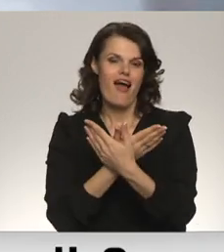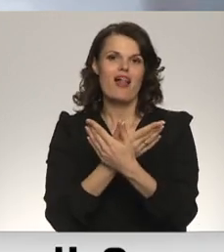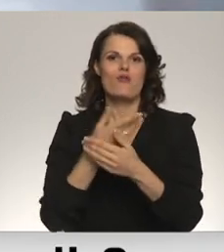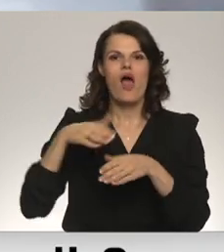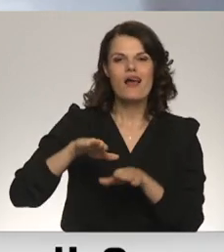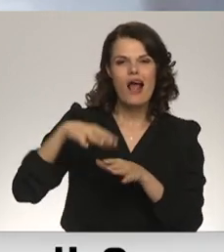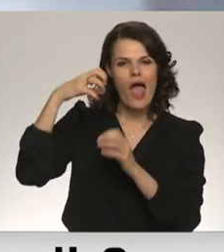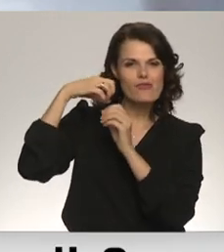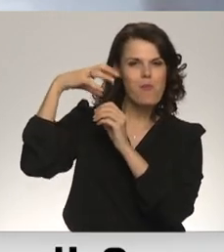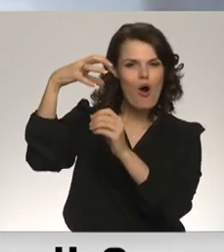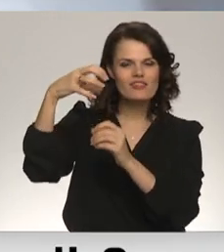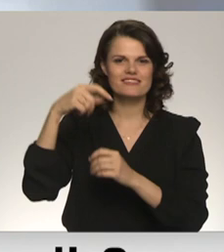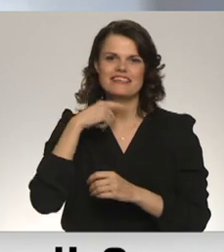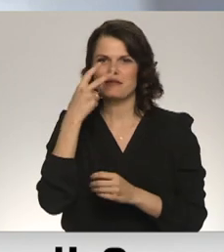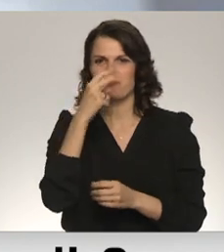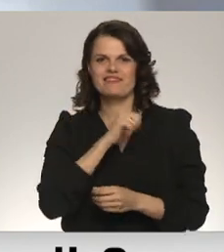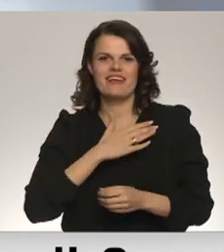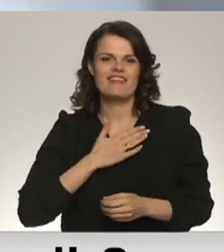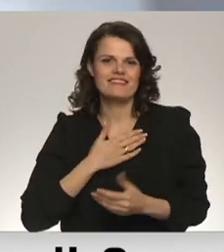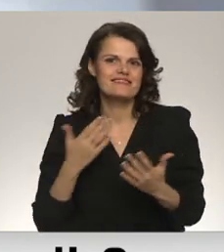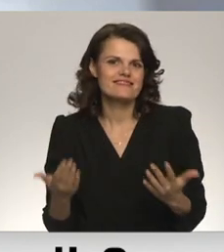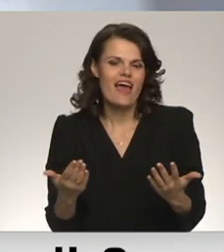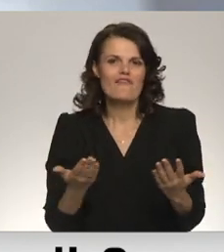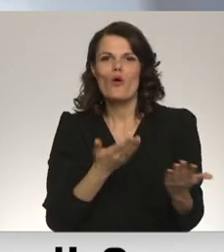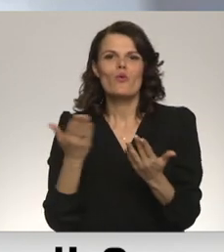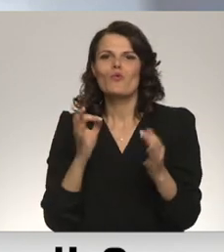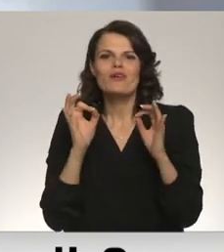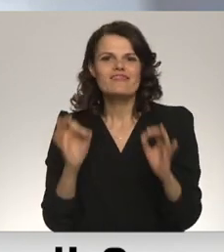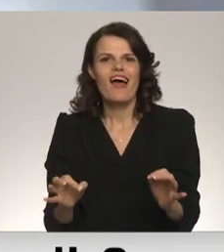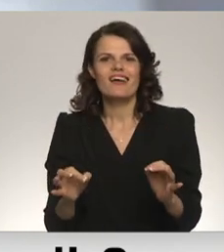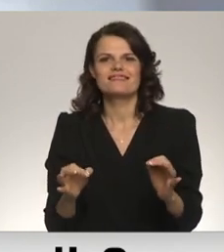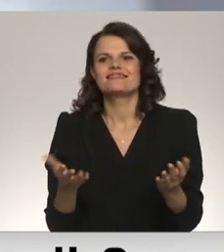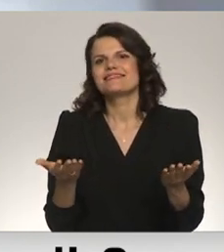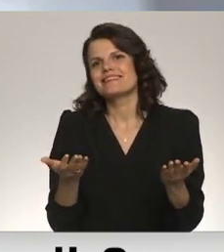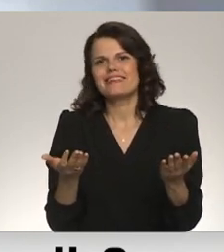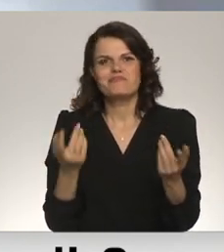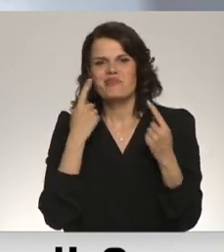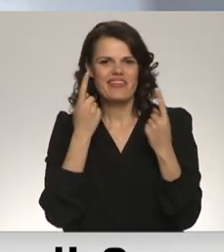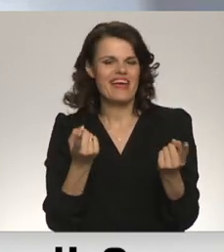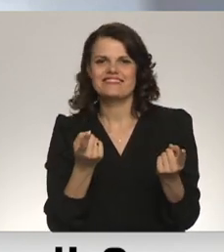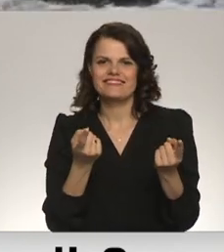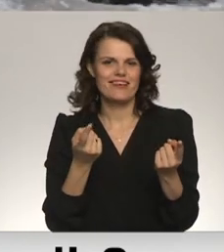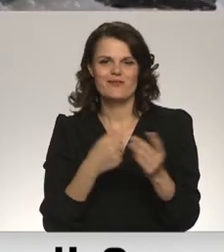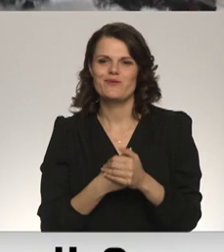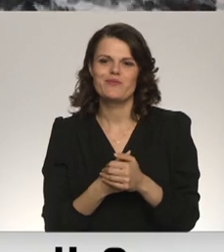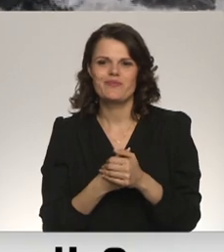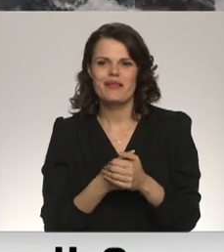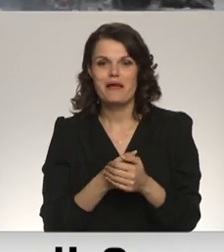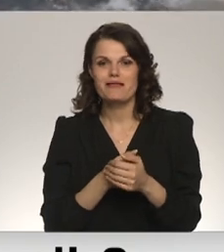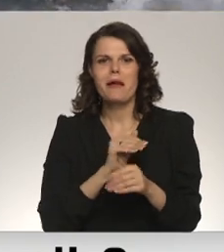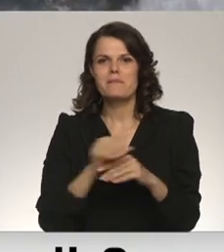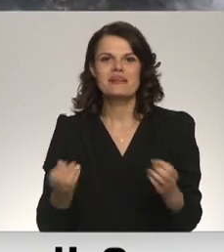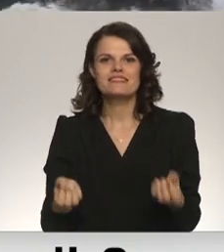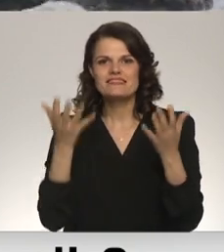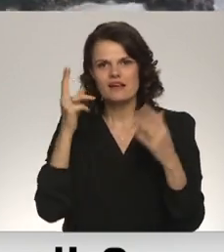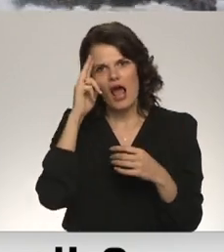kiteboardists vēlās tajā saredzēt sevi. Ja? Nu, kur tā taisnība, to nu, nezinu. Pilnīgu skaidrību